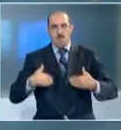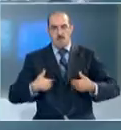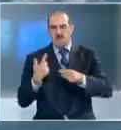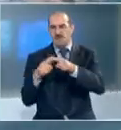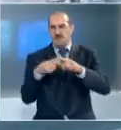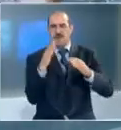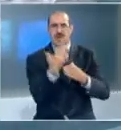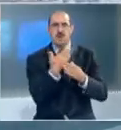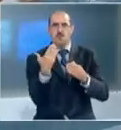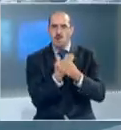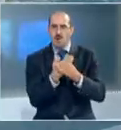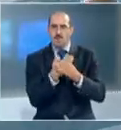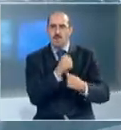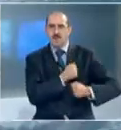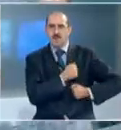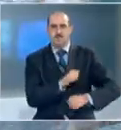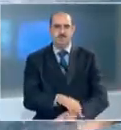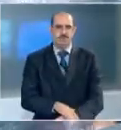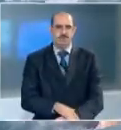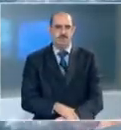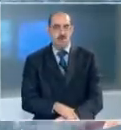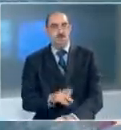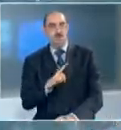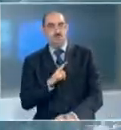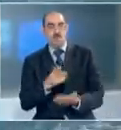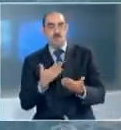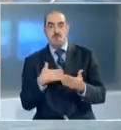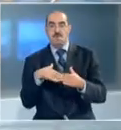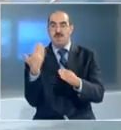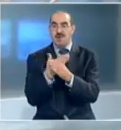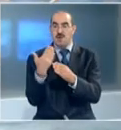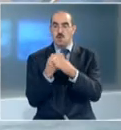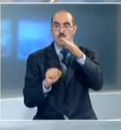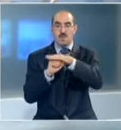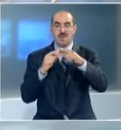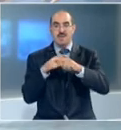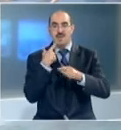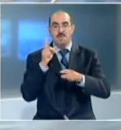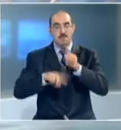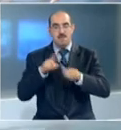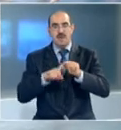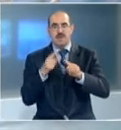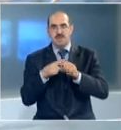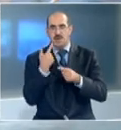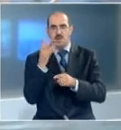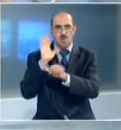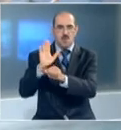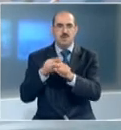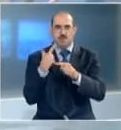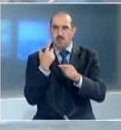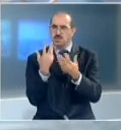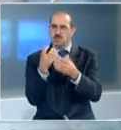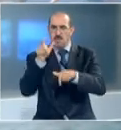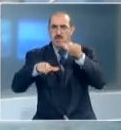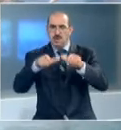مختلف المدارس العسكرية. نحن كمدرسة عليا للعتاد نفتخر بهذه المنشأة والتي تتمثل في المسبح النصف